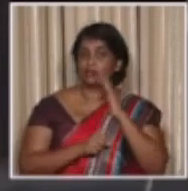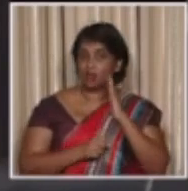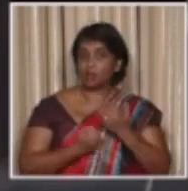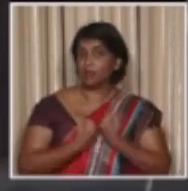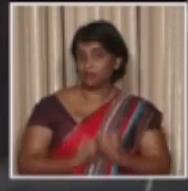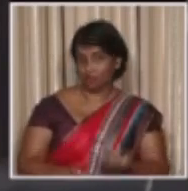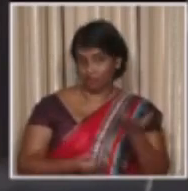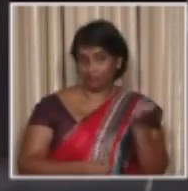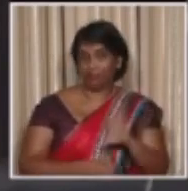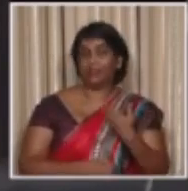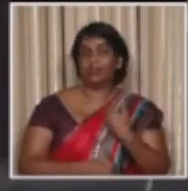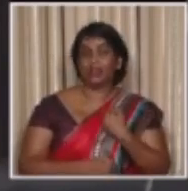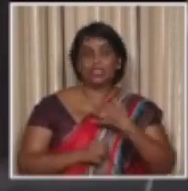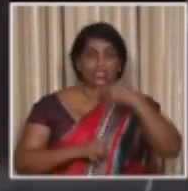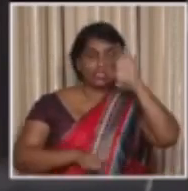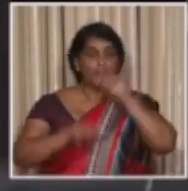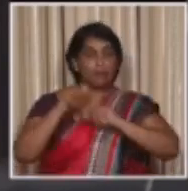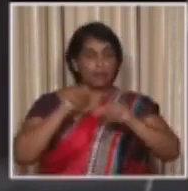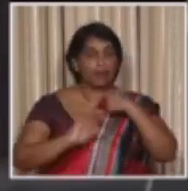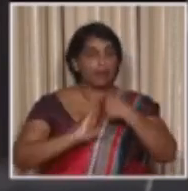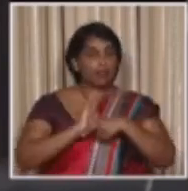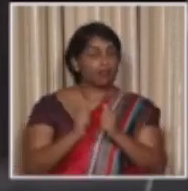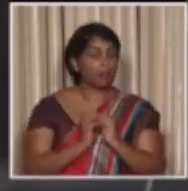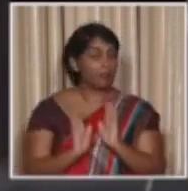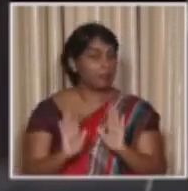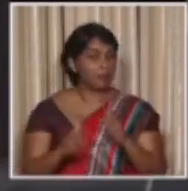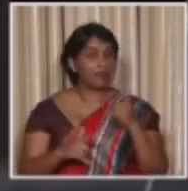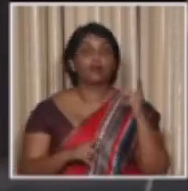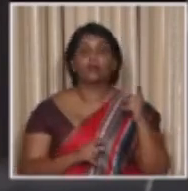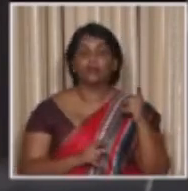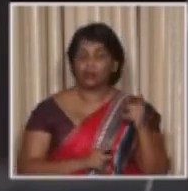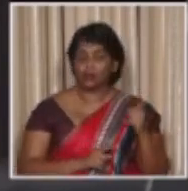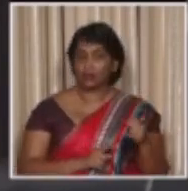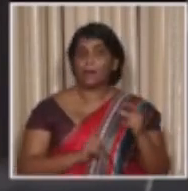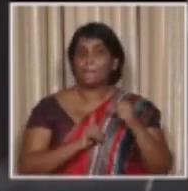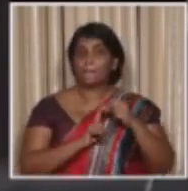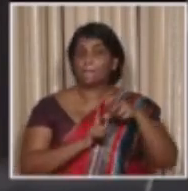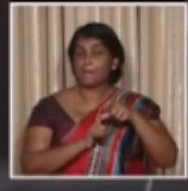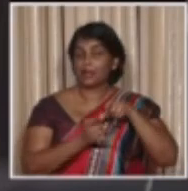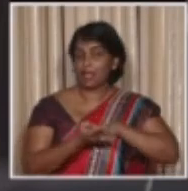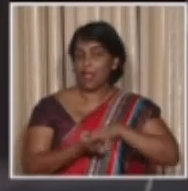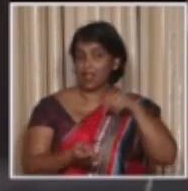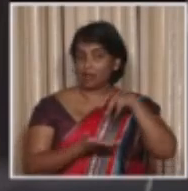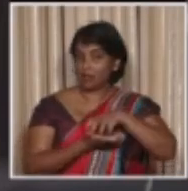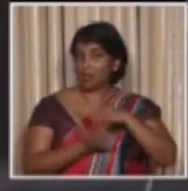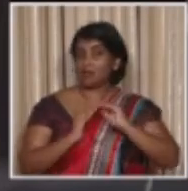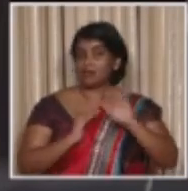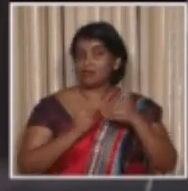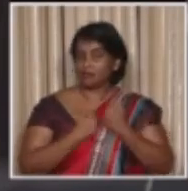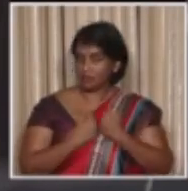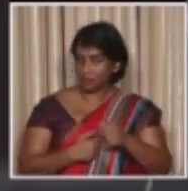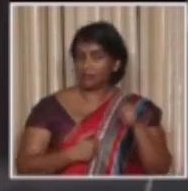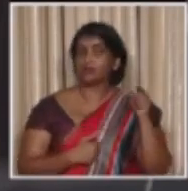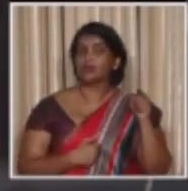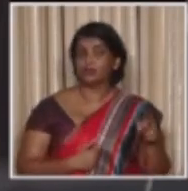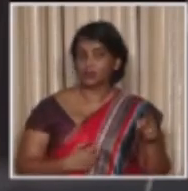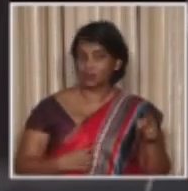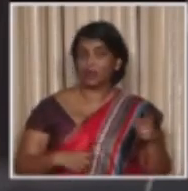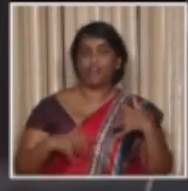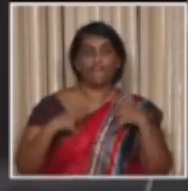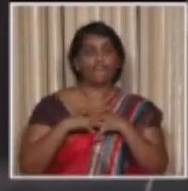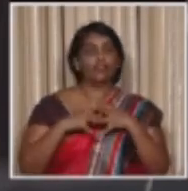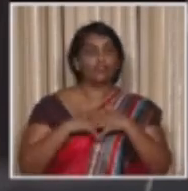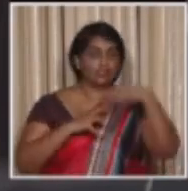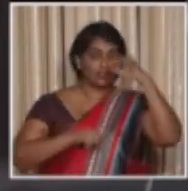ඉපදිච්ච කෙනෙක් වශයෙන් ආයුර්වේදයේ රටට බිහි කරපු ප්‍රාදේශීය ලේකම් කොට්ටාසේ ගමක ඉපදිච්ච කෙනෙක් වශයෙන්